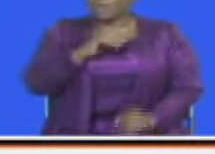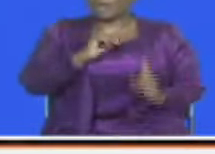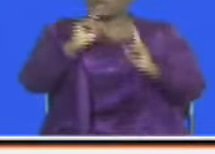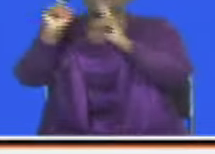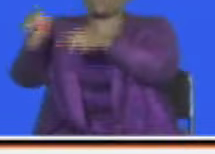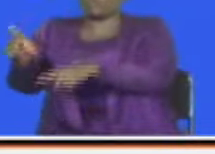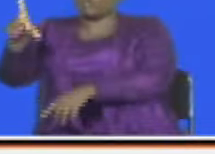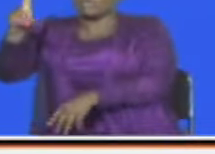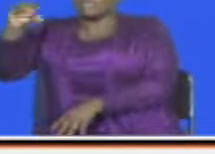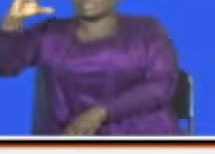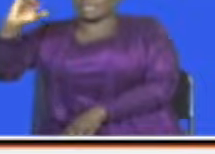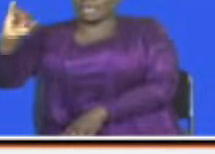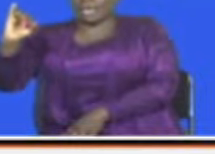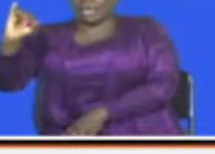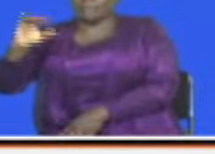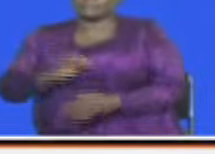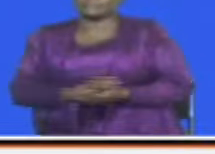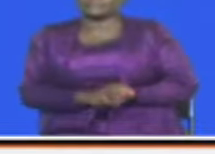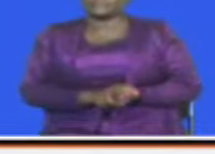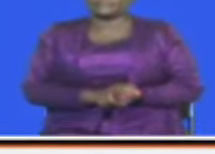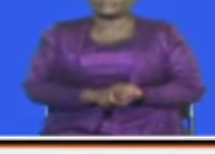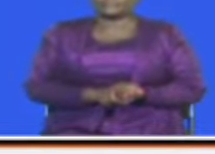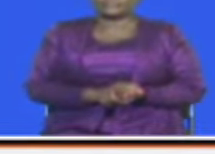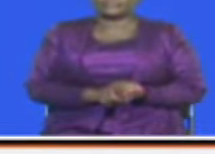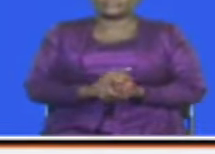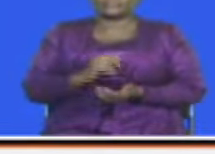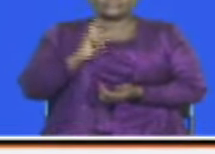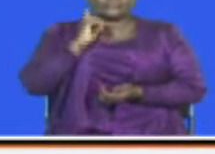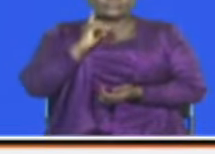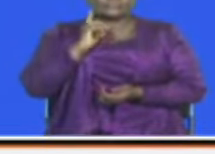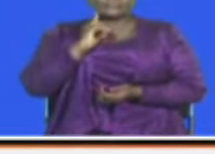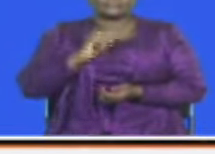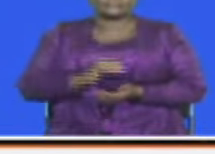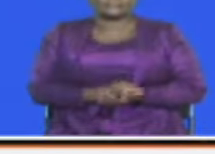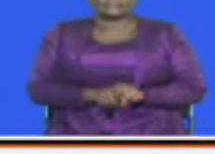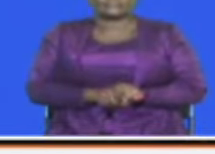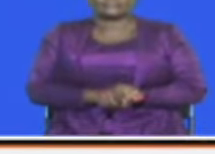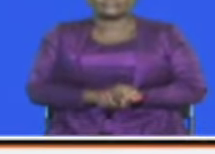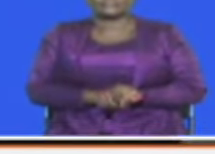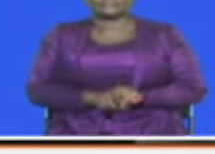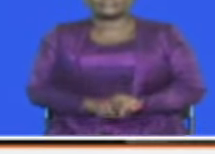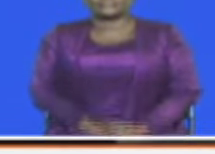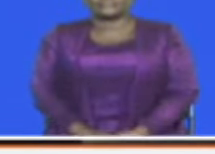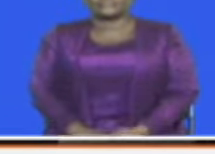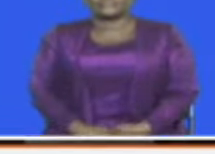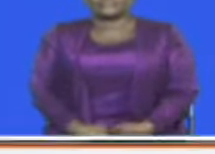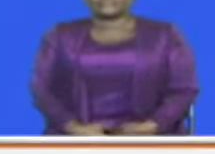atafika DCI. Daniel Karioki, KTN News, Nairobi.